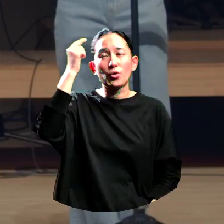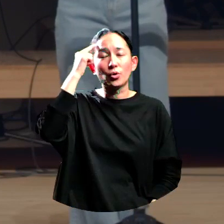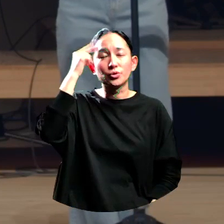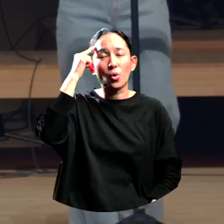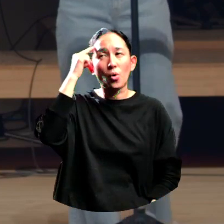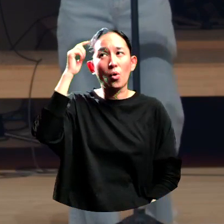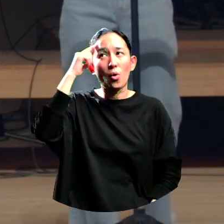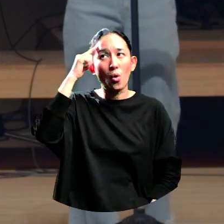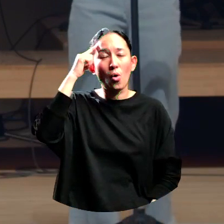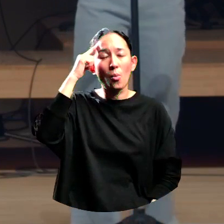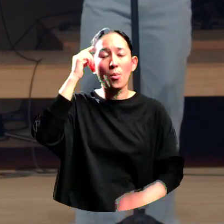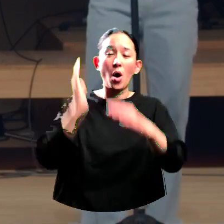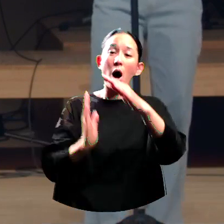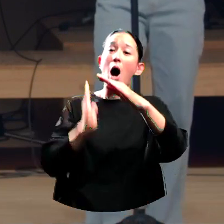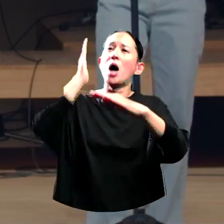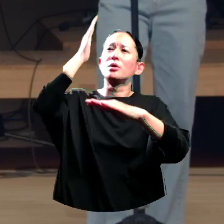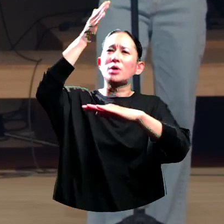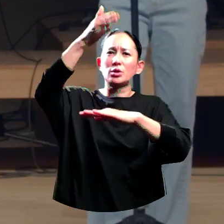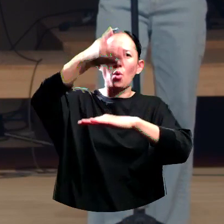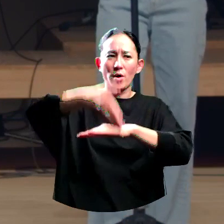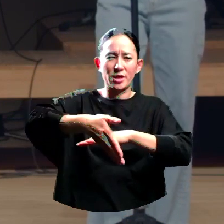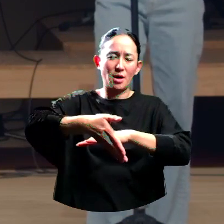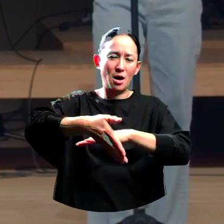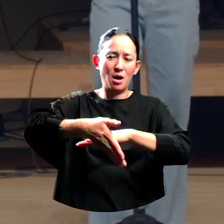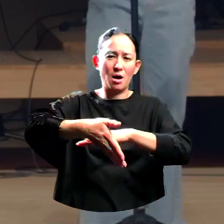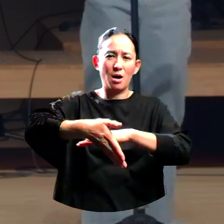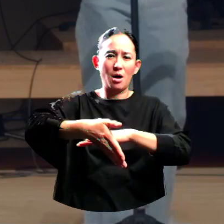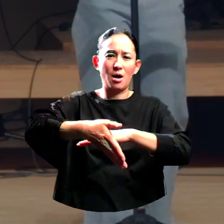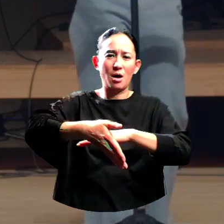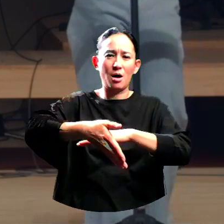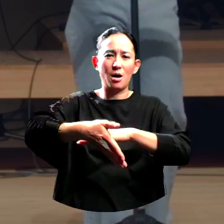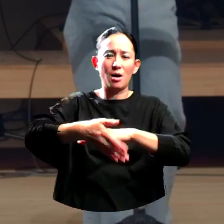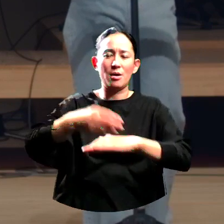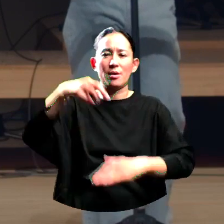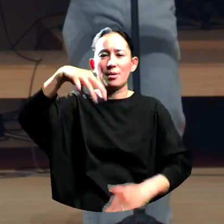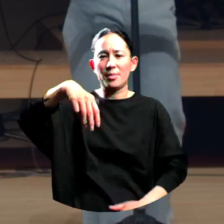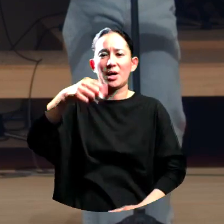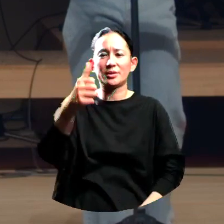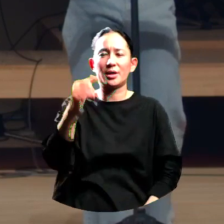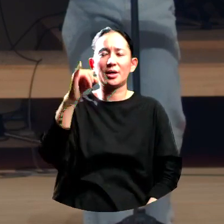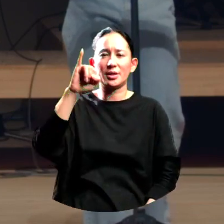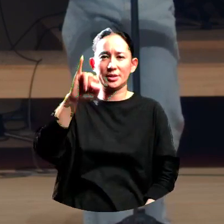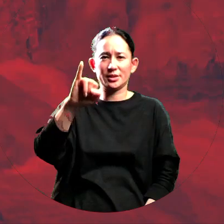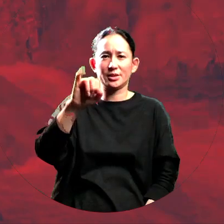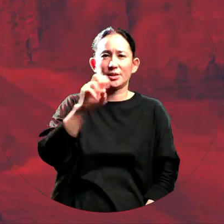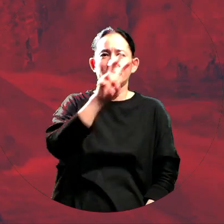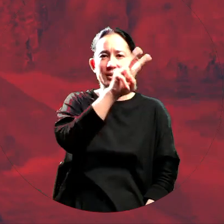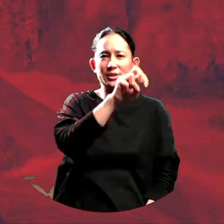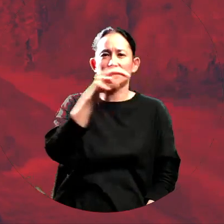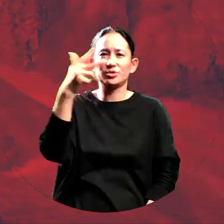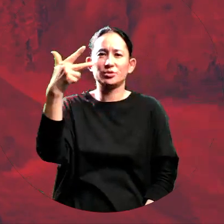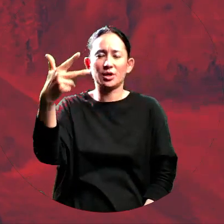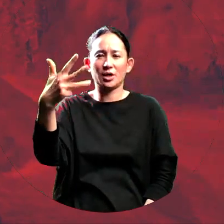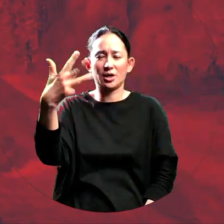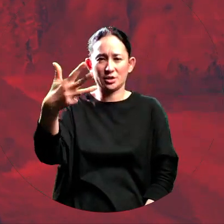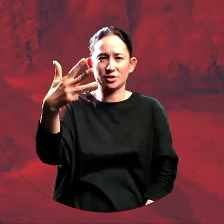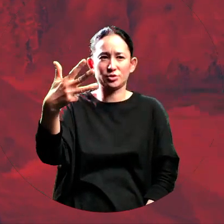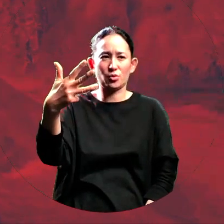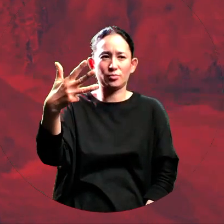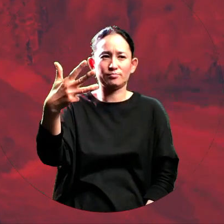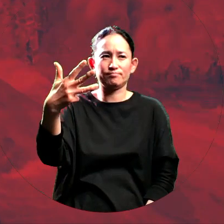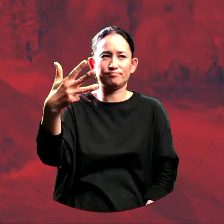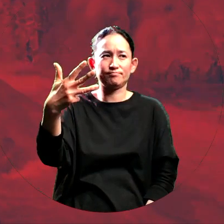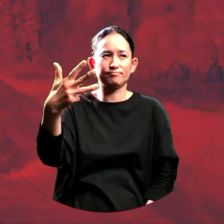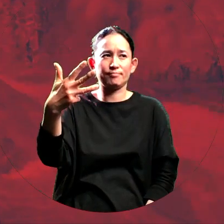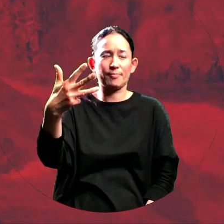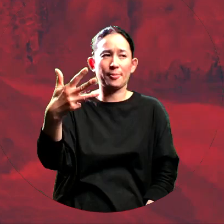was way beyond what they could have imagined. マタイ28章5節6節の言葉。 Matthew 28:5 to 6. ご一緒に読み